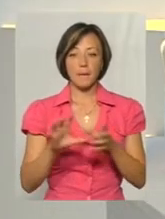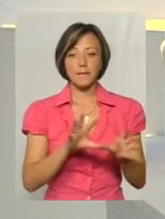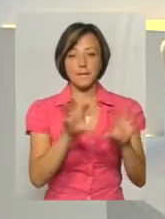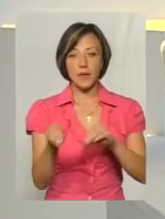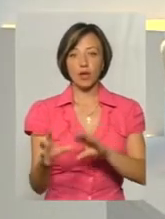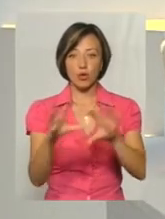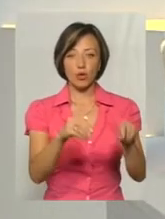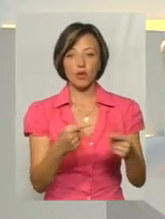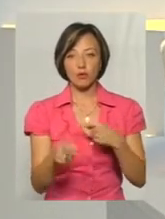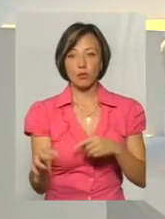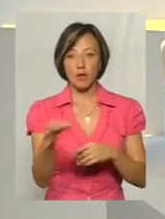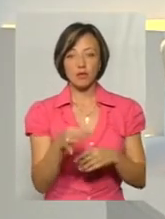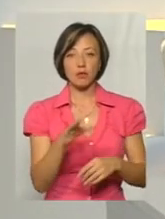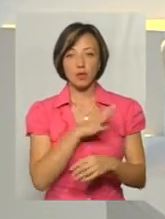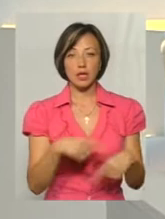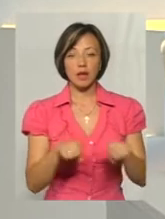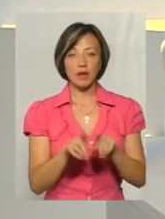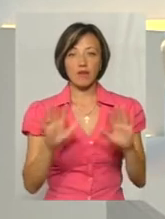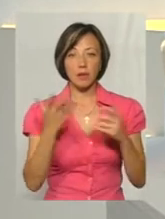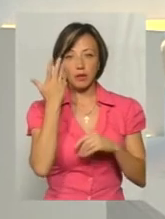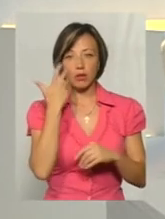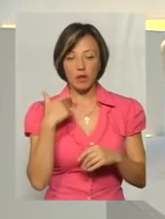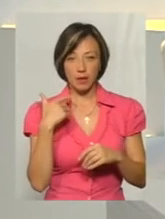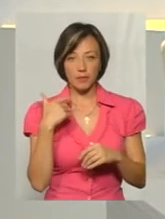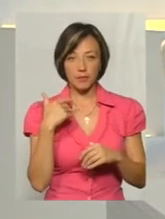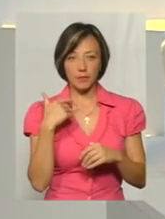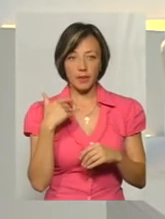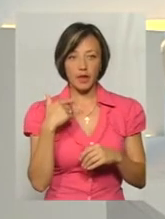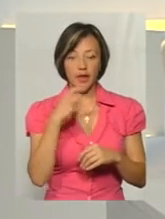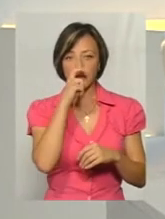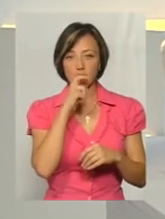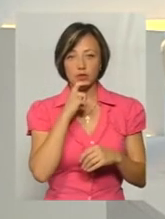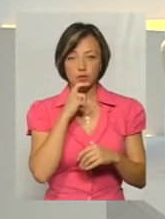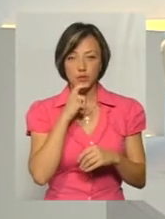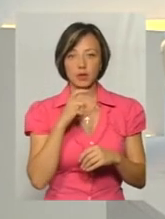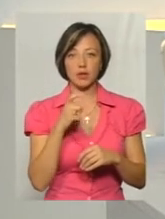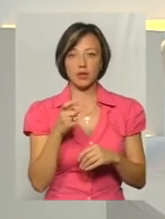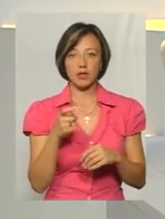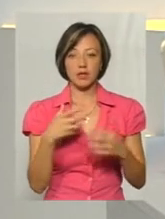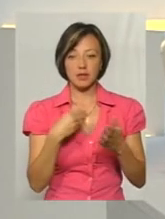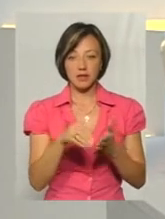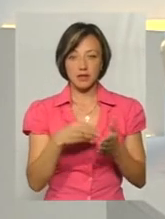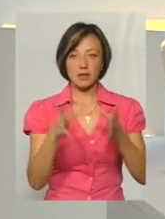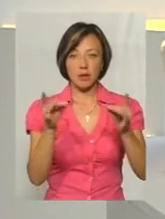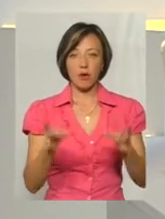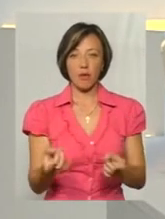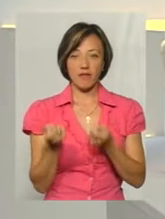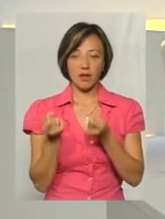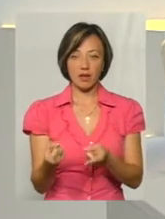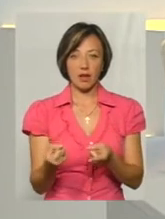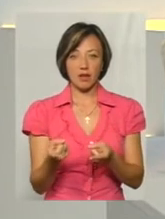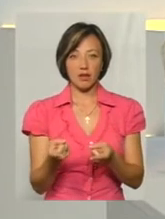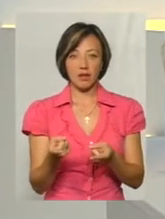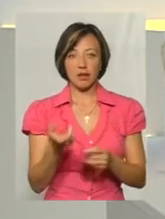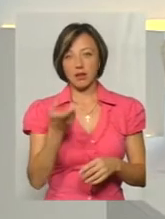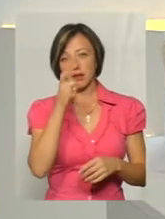інших областях спостерігались такі випадки, коли незрозумілі туші просто запаковані, викидались, да,